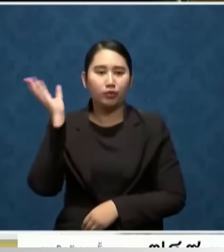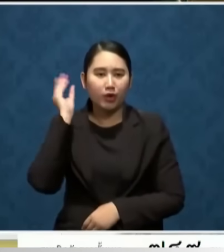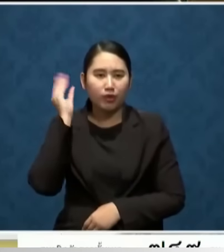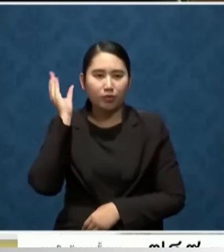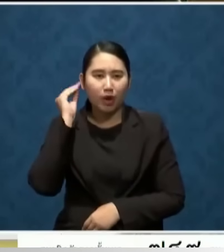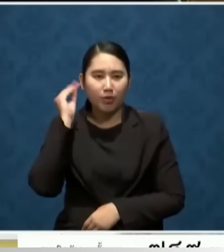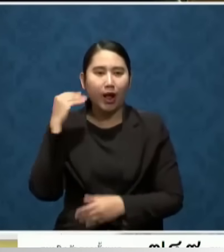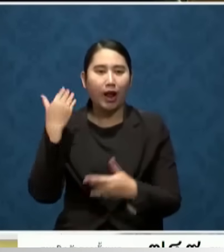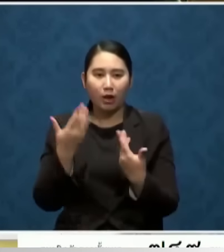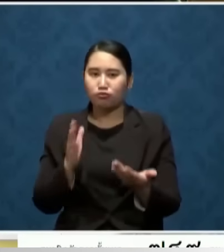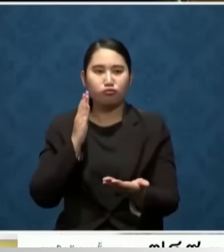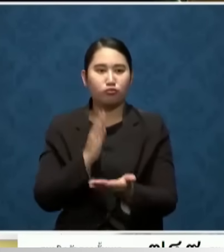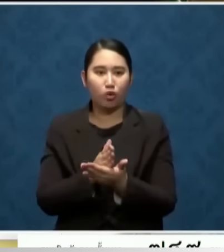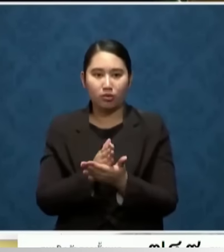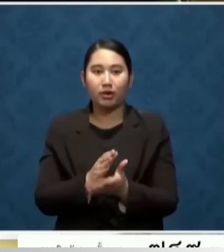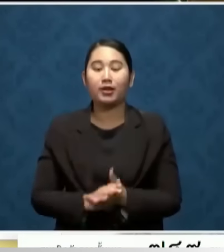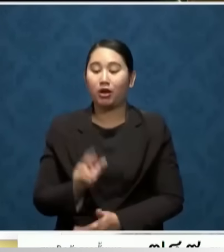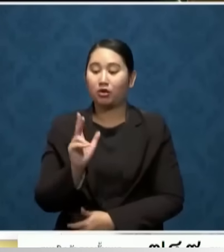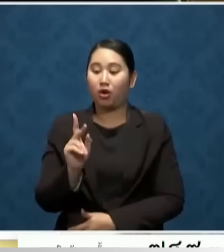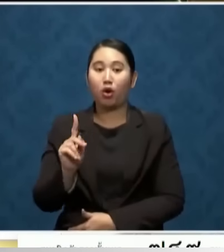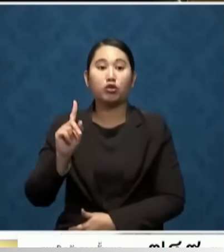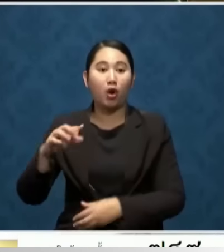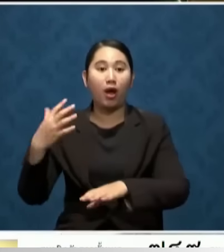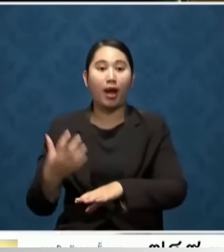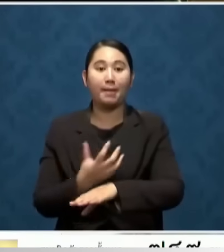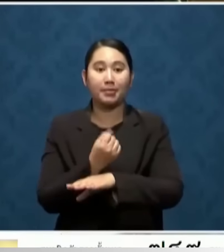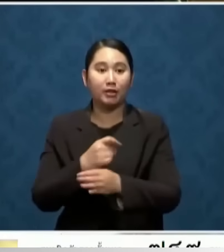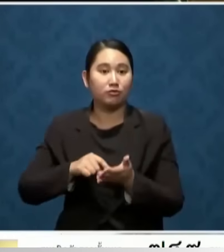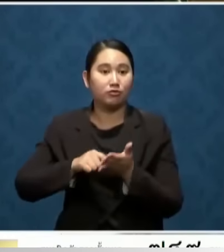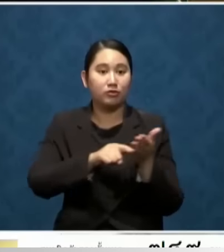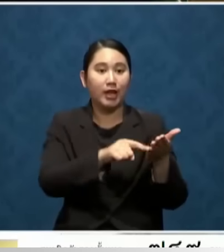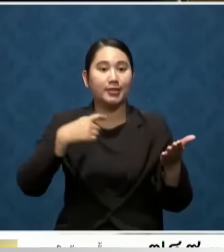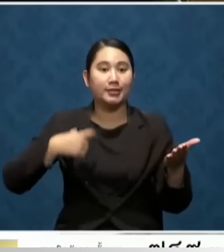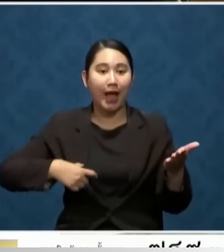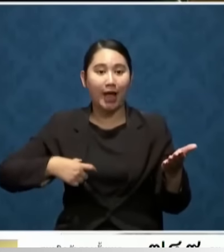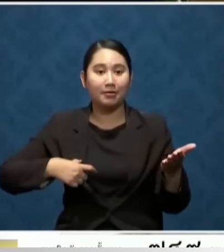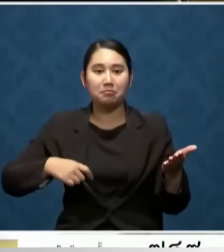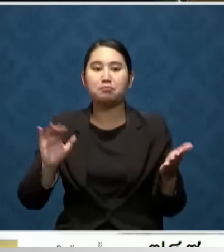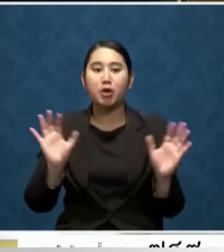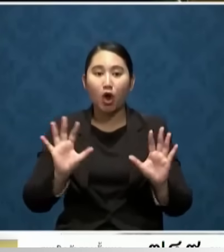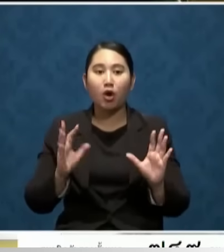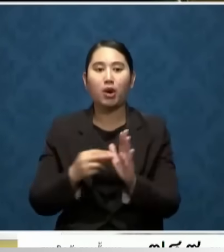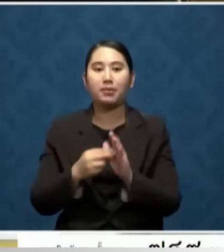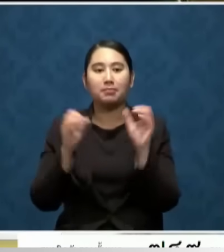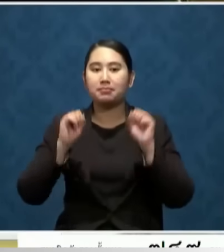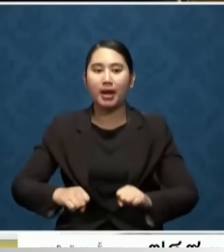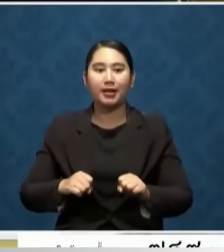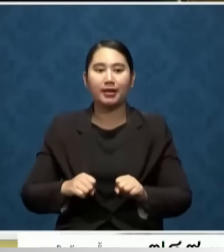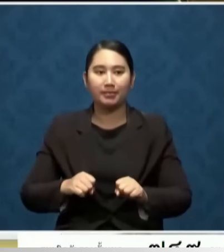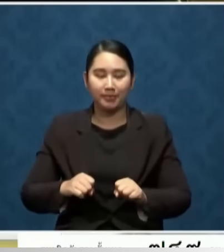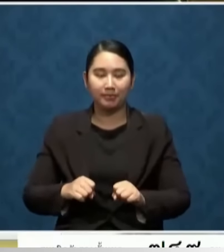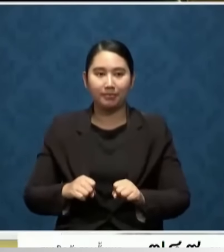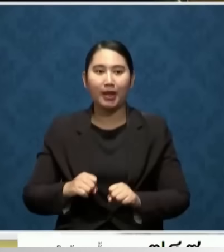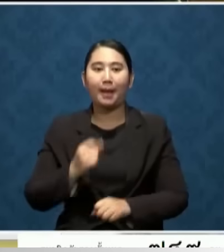จริงเป็นยุติแล้วถ้ากกต.มีอำนาจโดยไม่ต้องส่งศาลเขาก็คงมีคำวินิจฉัยให้ใบแดง